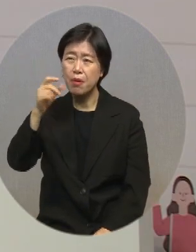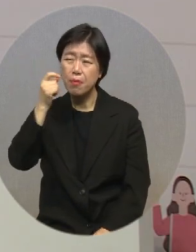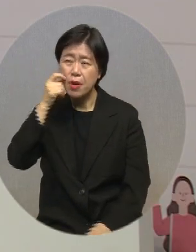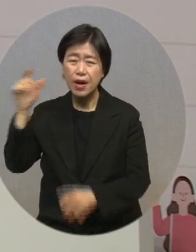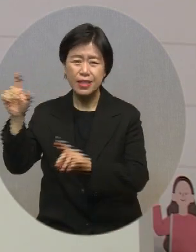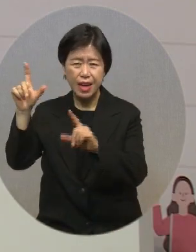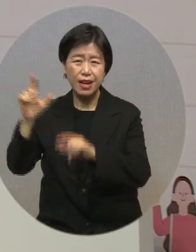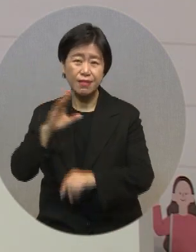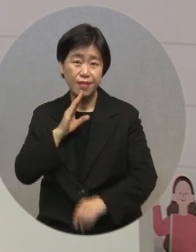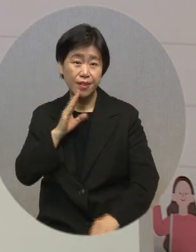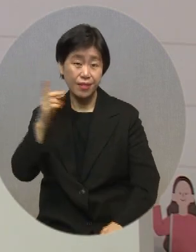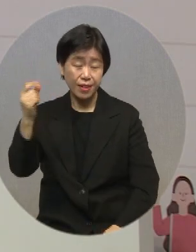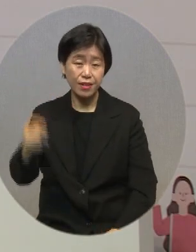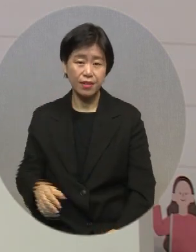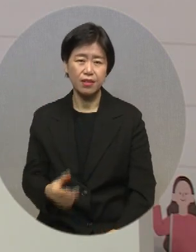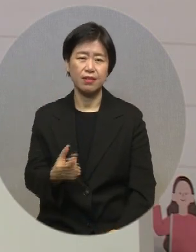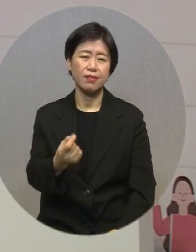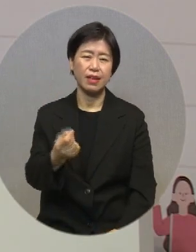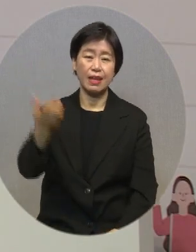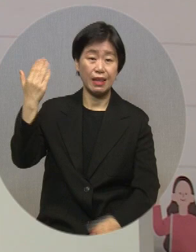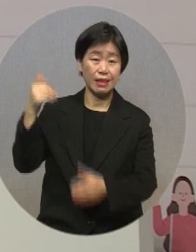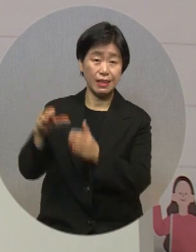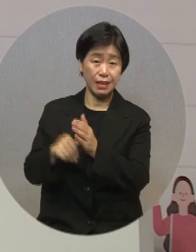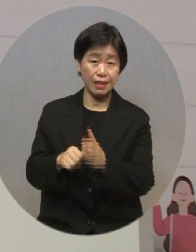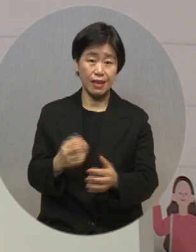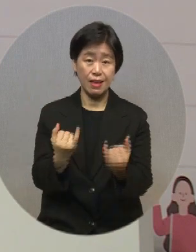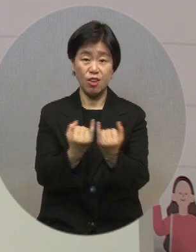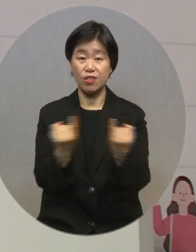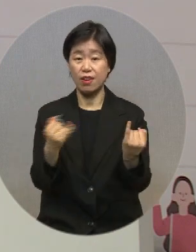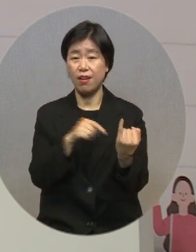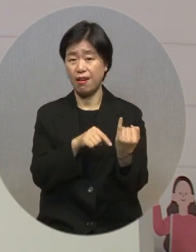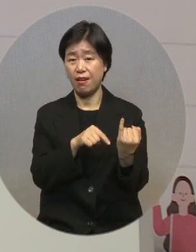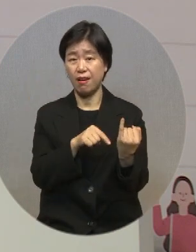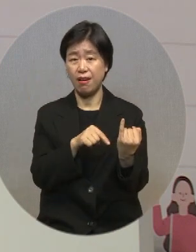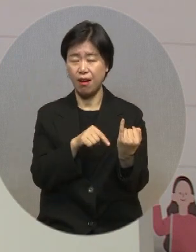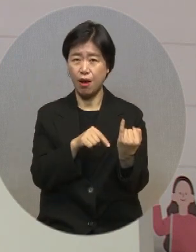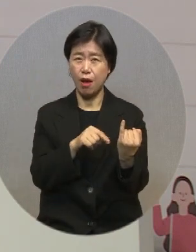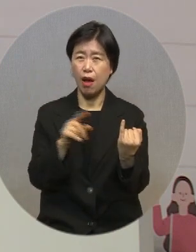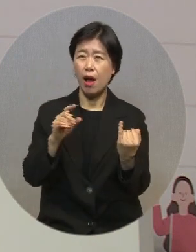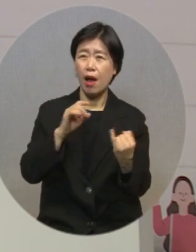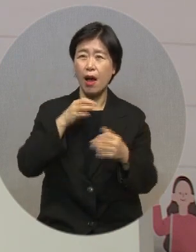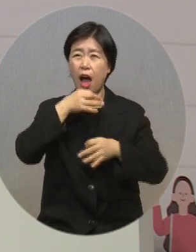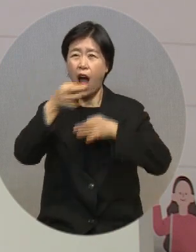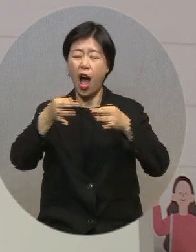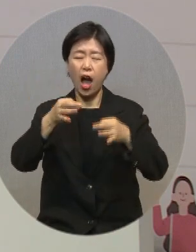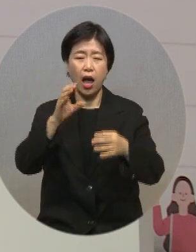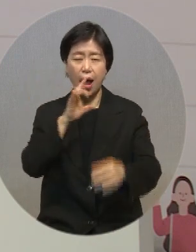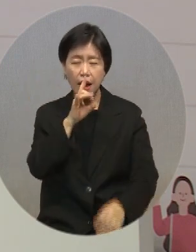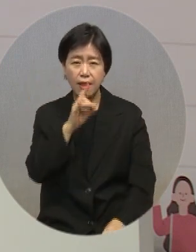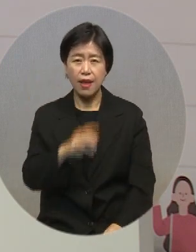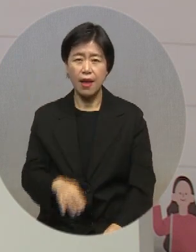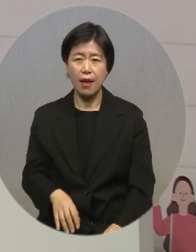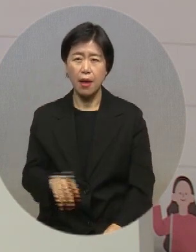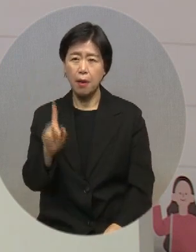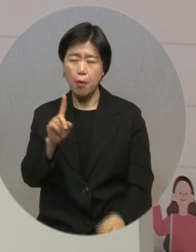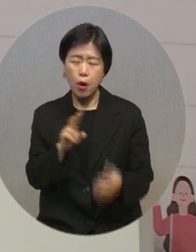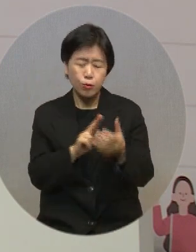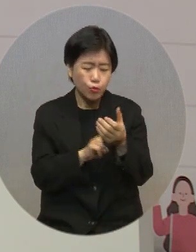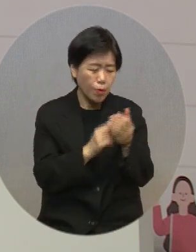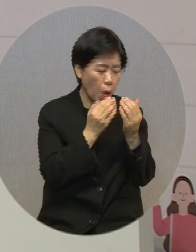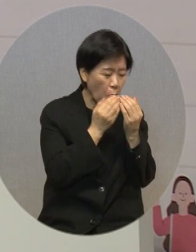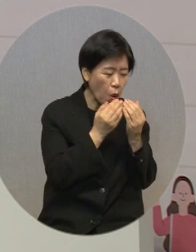어디 나서도 안 되고 네. 목소리가 커져도 안 되고 그리고 남 보는 데서 뭘 하면 안 돼. 항상 돌아서서 해야 되고 뭐 감춰야 되고 이렇게